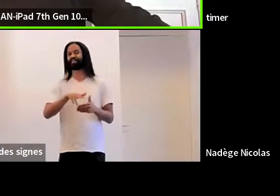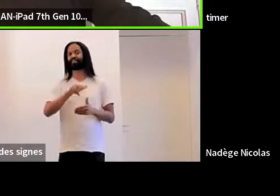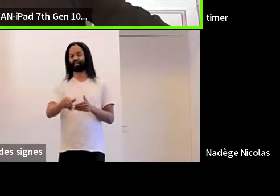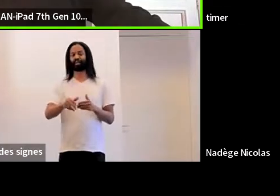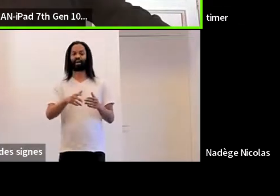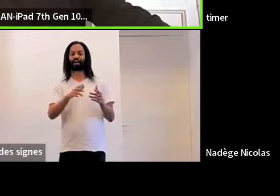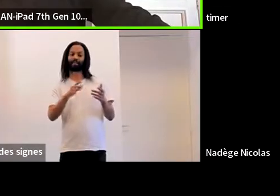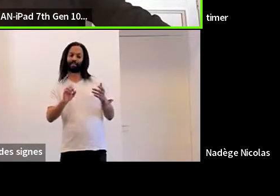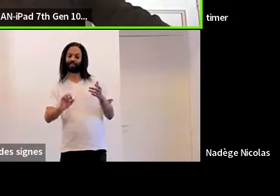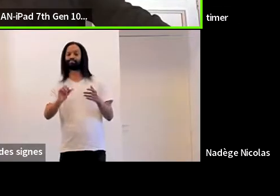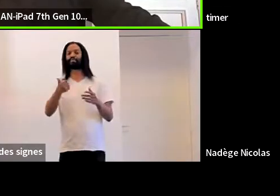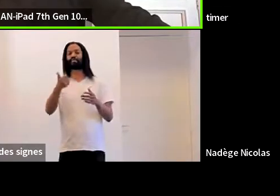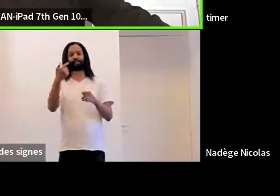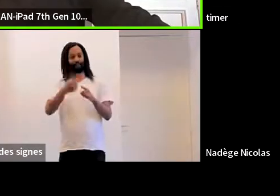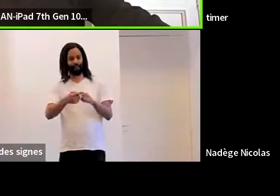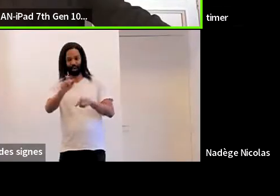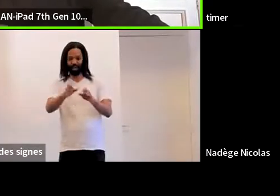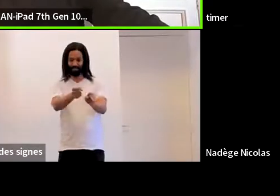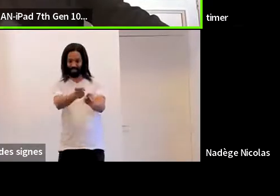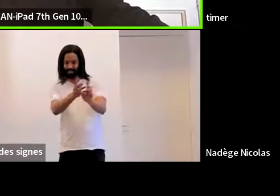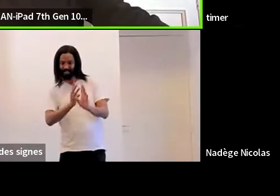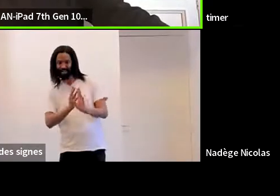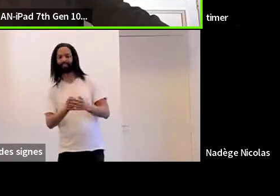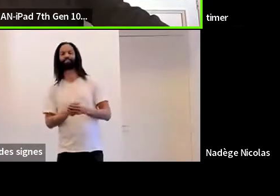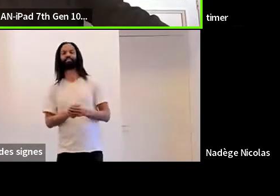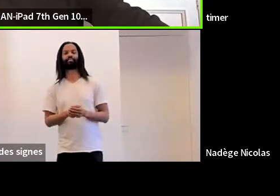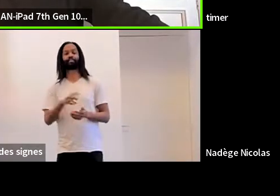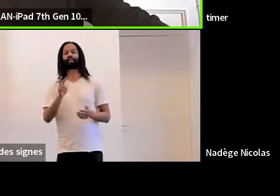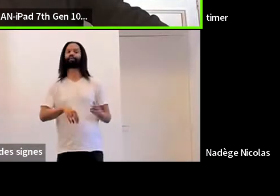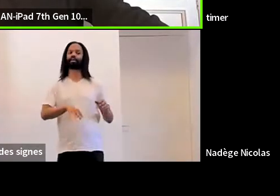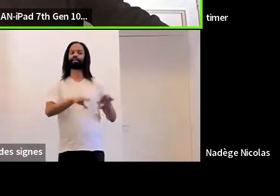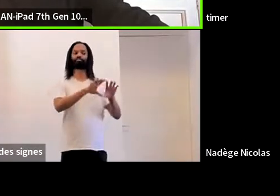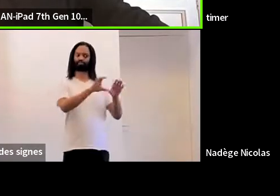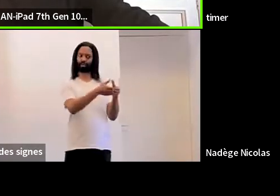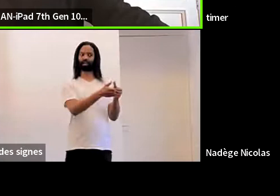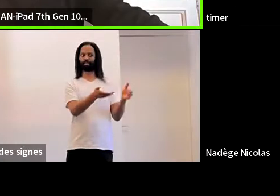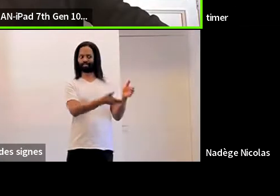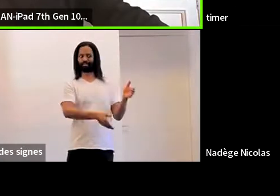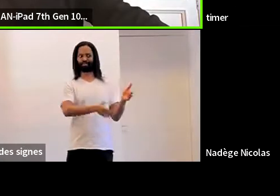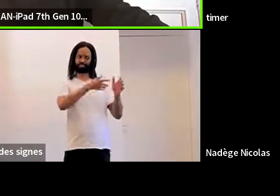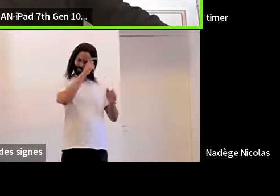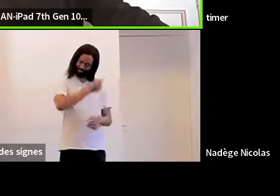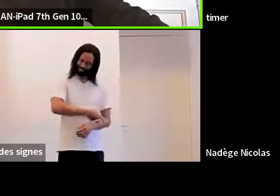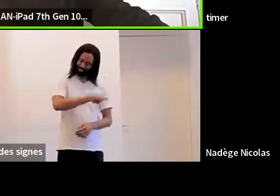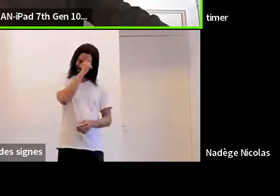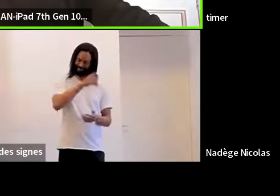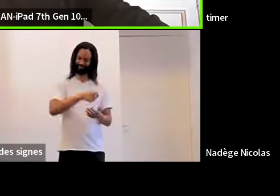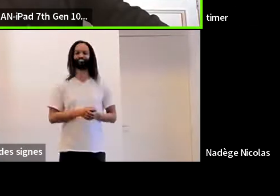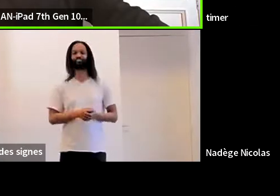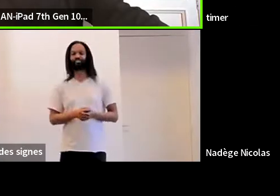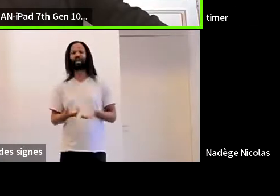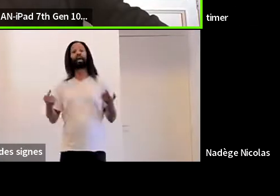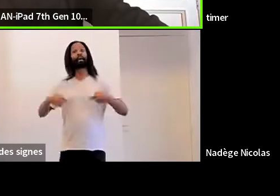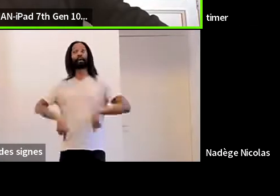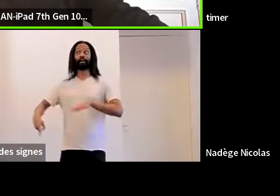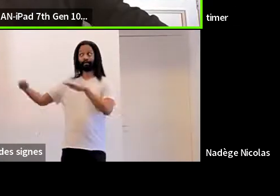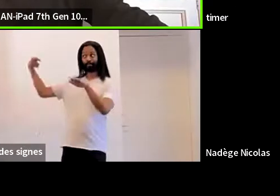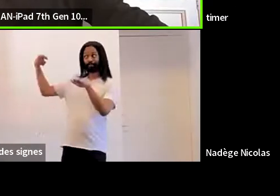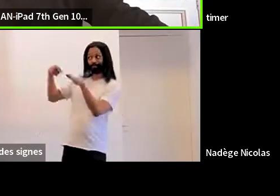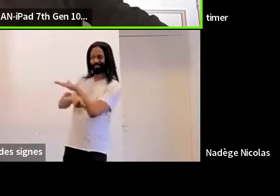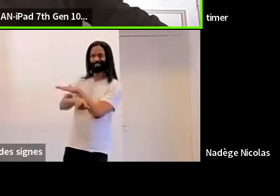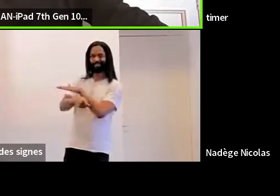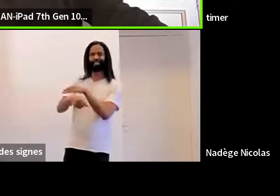mené rapidement. Les équipes de l'ARS, évidemment, doivent en être félicitées. Le financement vient de l'État et le terrain,